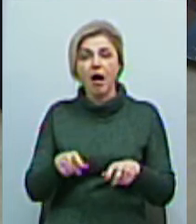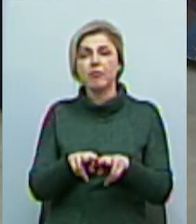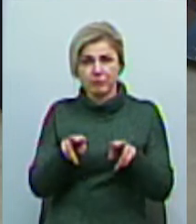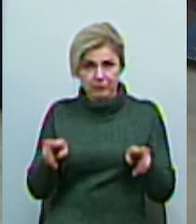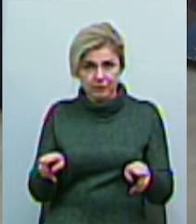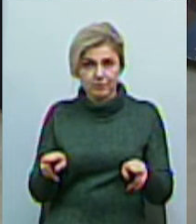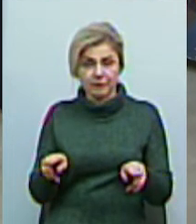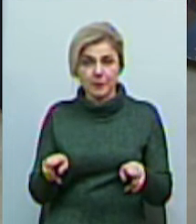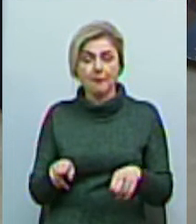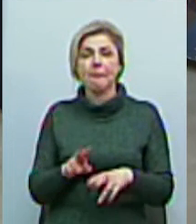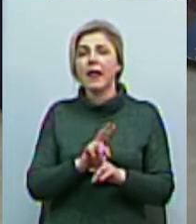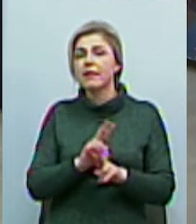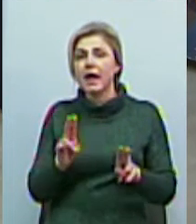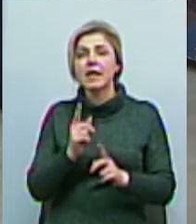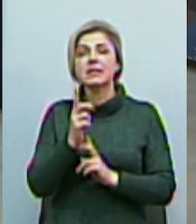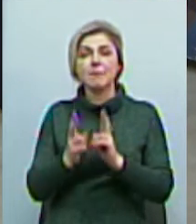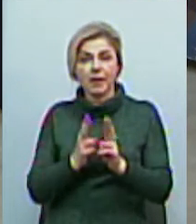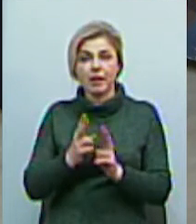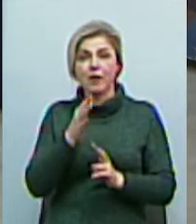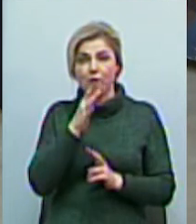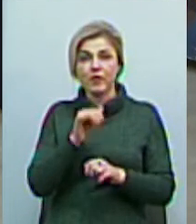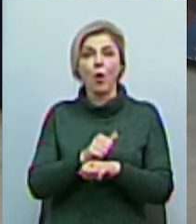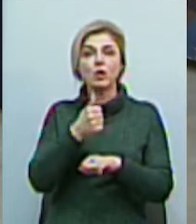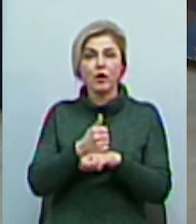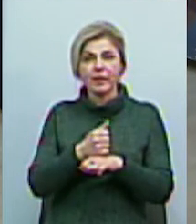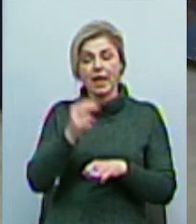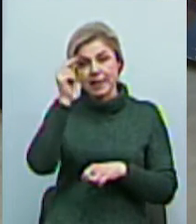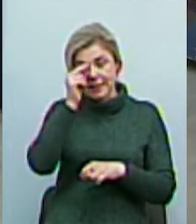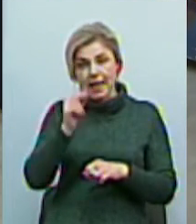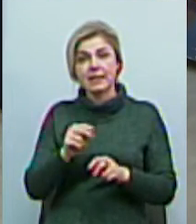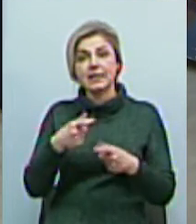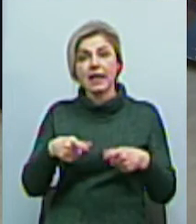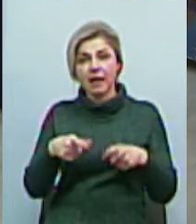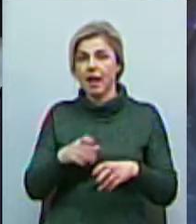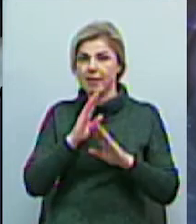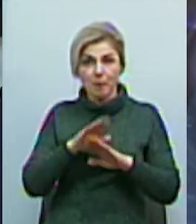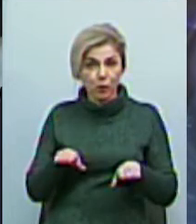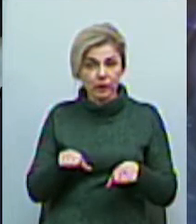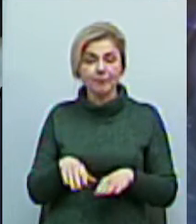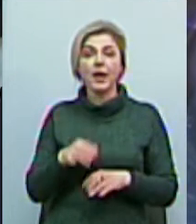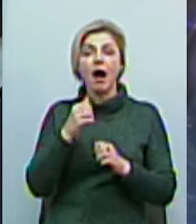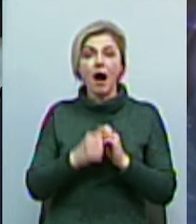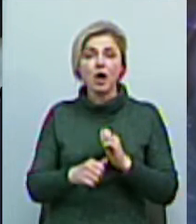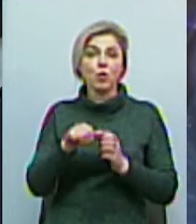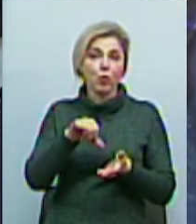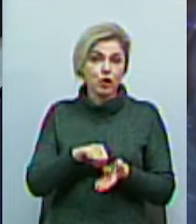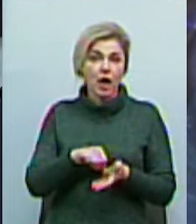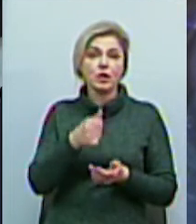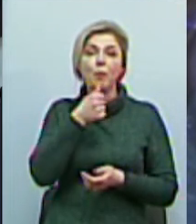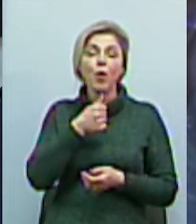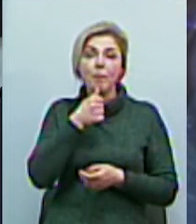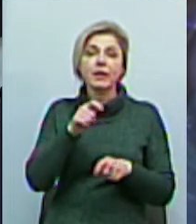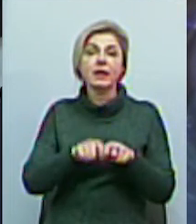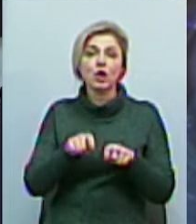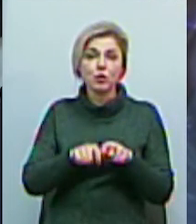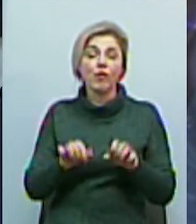ідентично, тобто ніяких змін під час основної сесії не буде. Далі кожен учасник пробного тестування